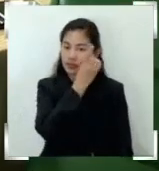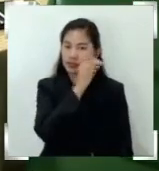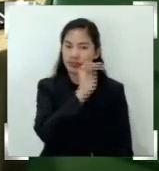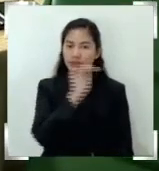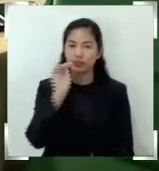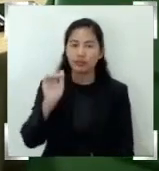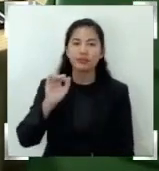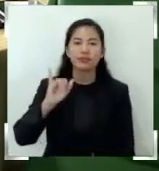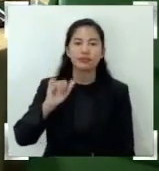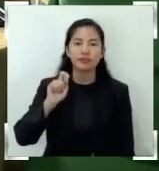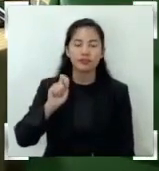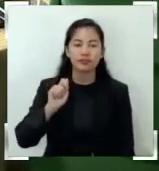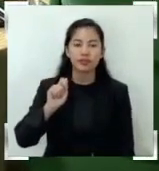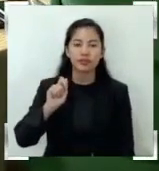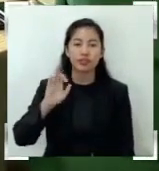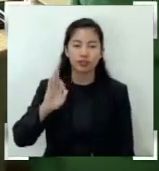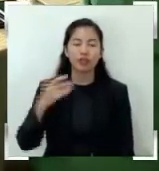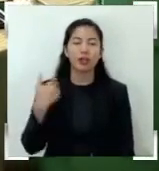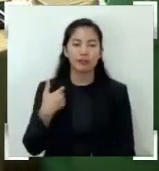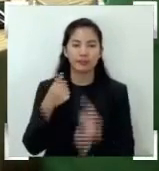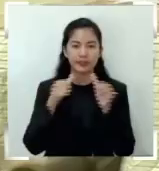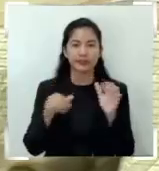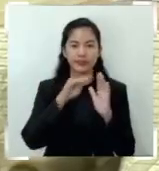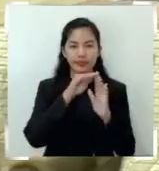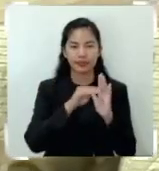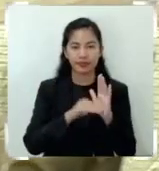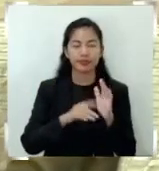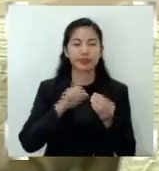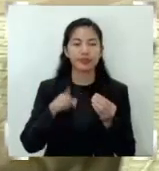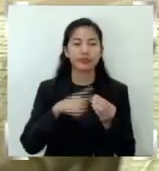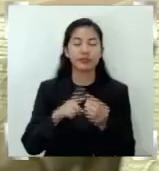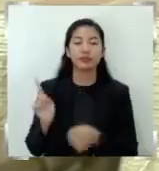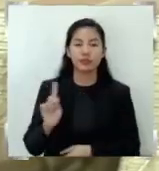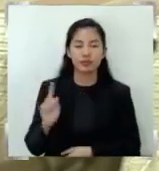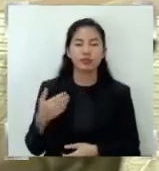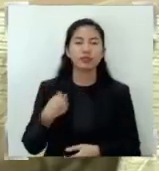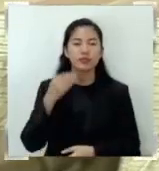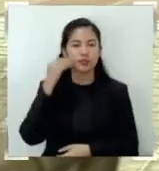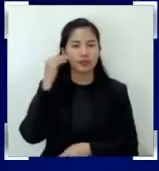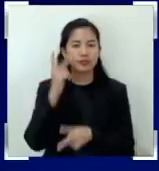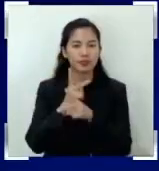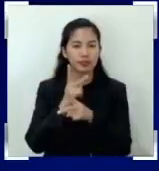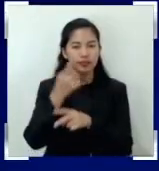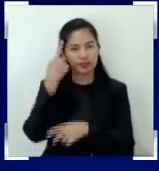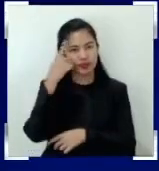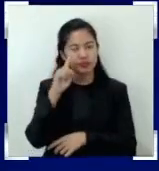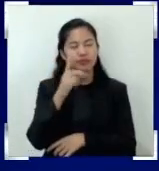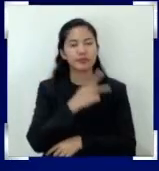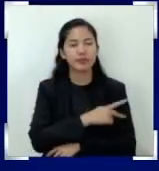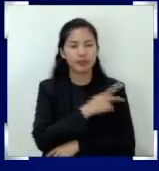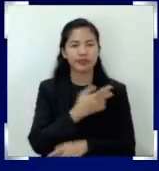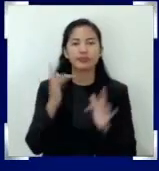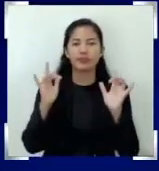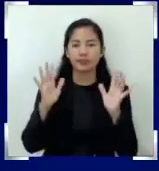na maglabas ng guidelines para sa pagpapalawig ng home care para sa mga pasyenteng may mild COVID. Dapat daw